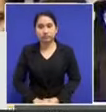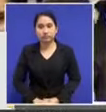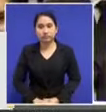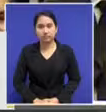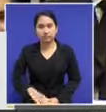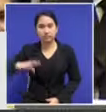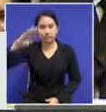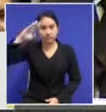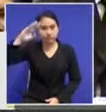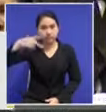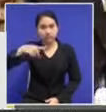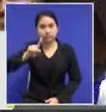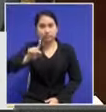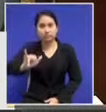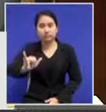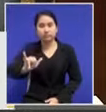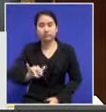เอกประยุทธ์จันทร์โอชาครับ